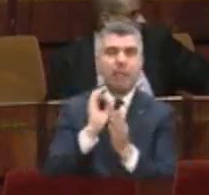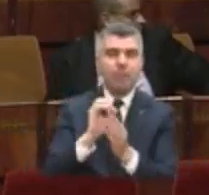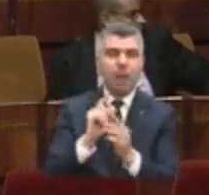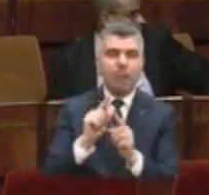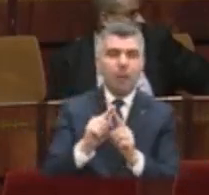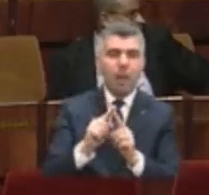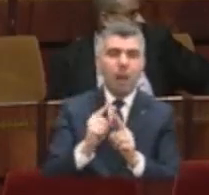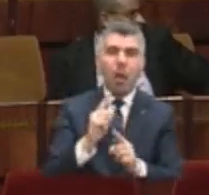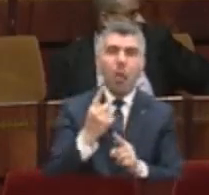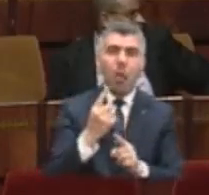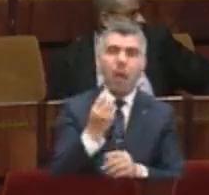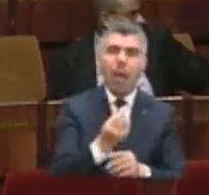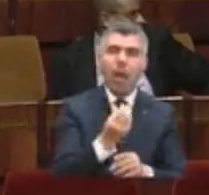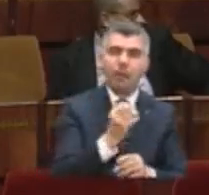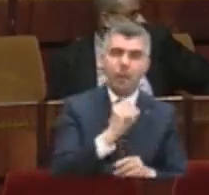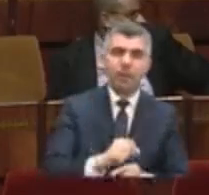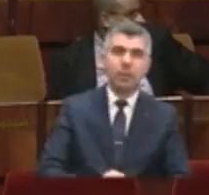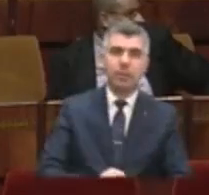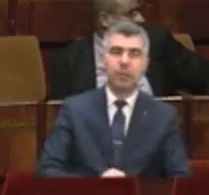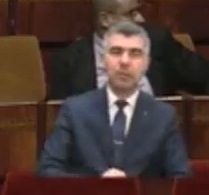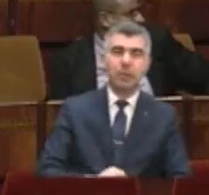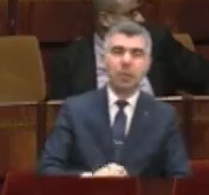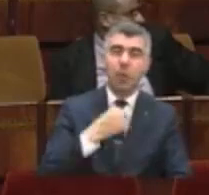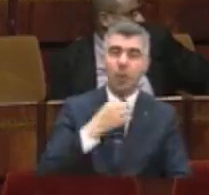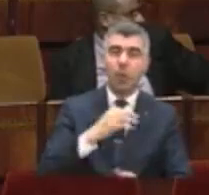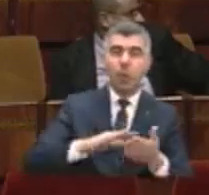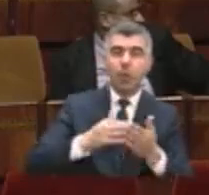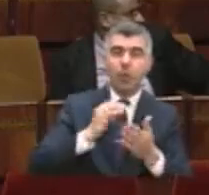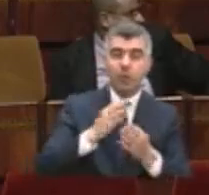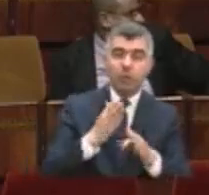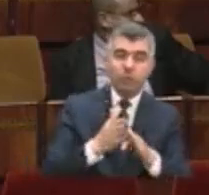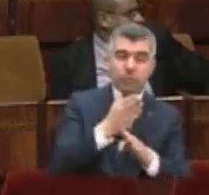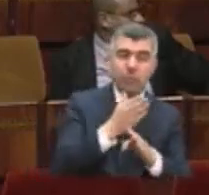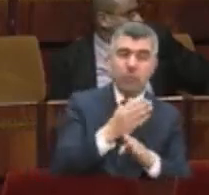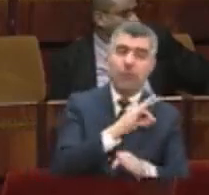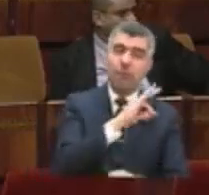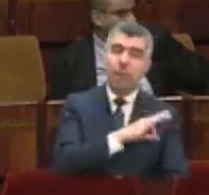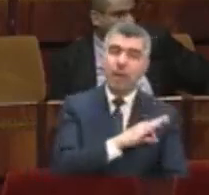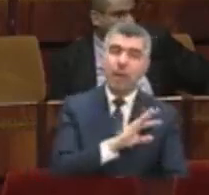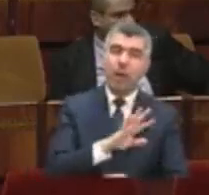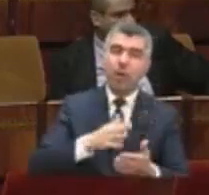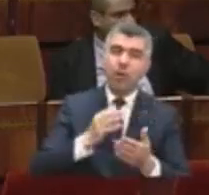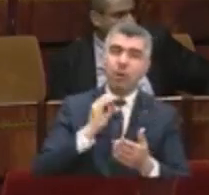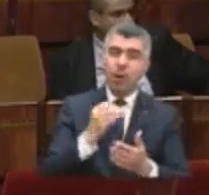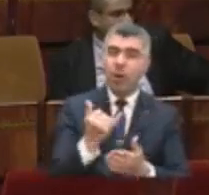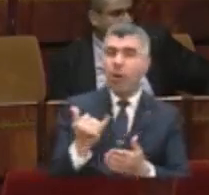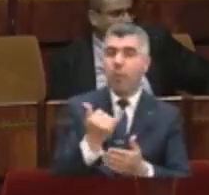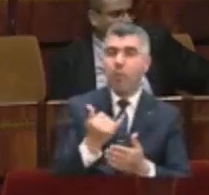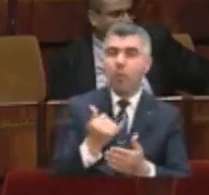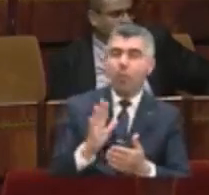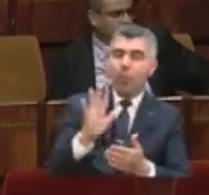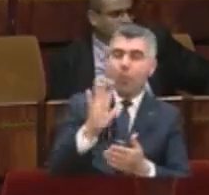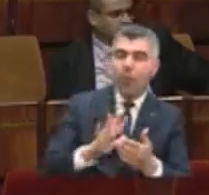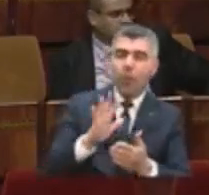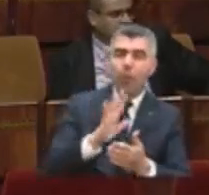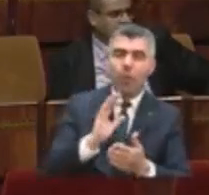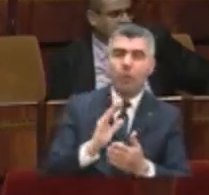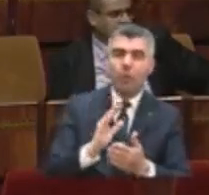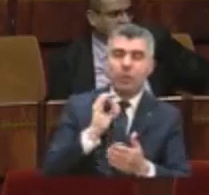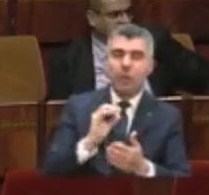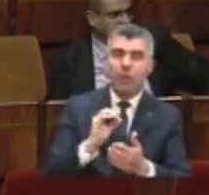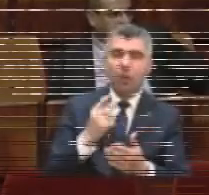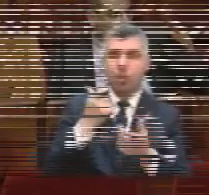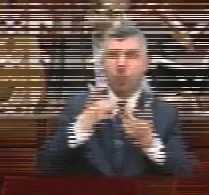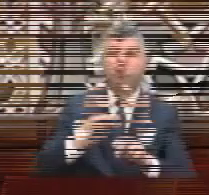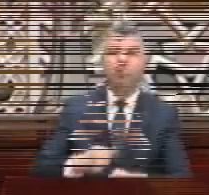حقيقيه. لذلك نعتبر انه هذه المحطه ديال الزيارات كتكون مفيده وغتكون افيد لو ان كل الفرقاء يلتقوا معكم